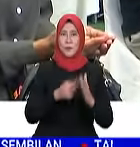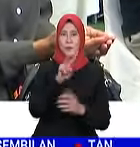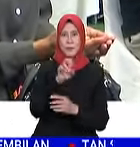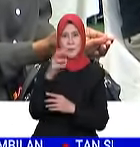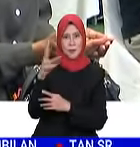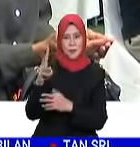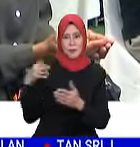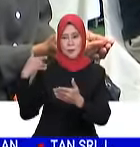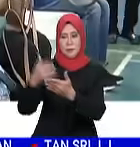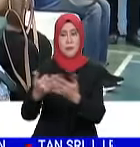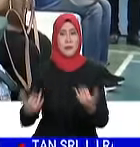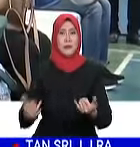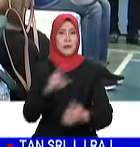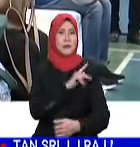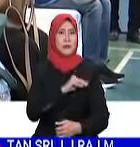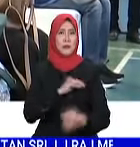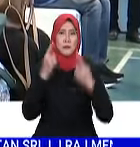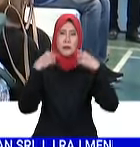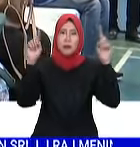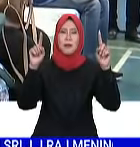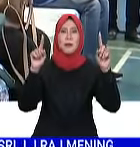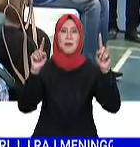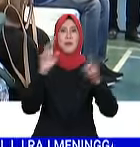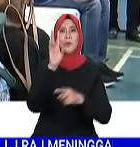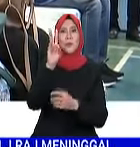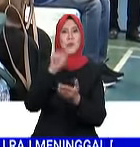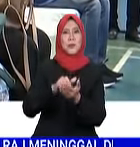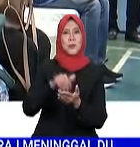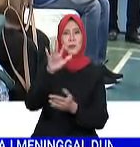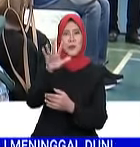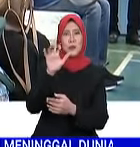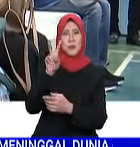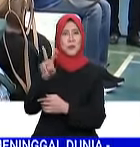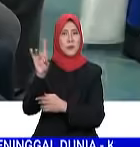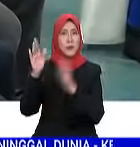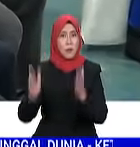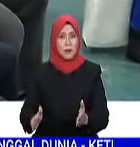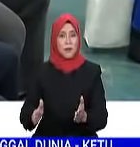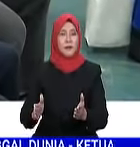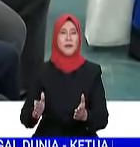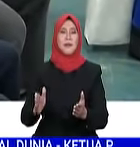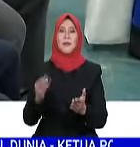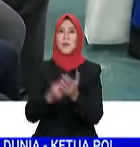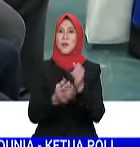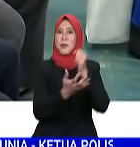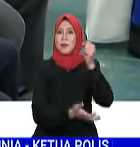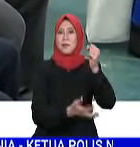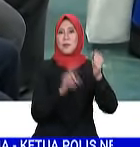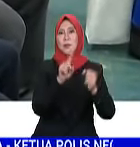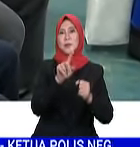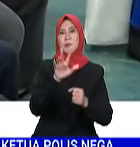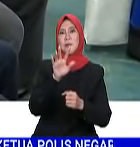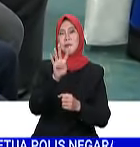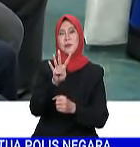2016 hingga kini, kementerian telah berjaya membantu seramai 7,528 orang dengan peruntukan